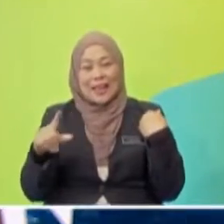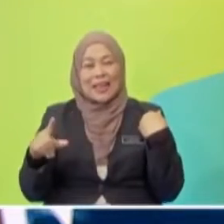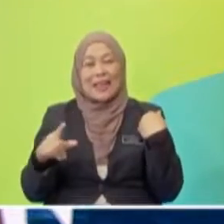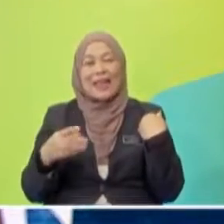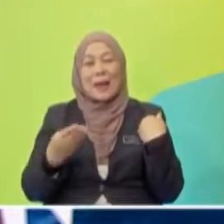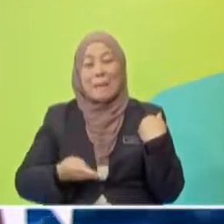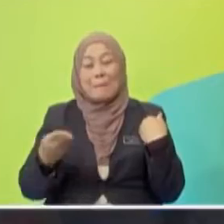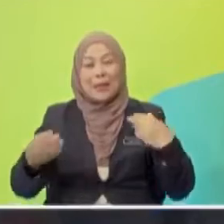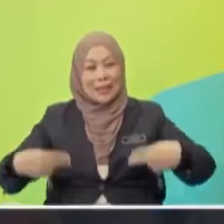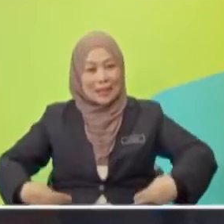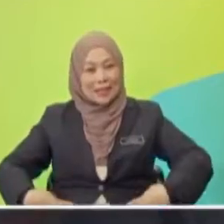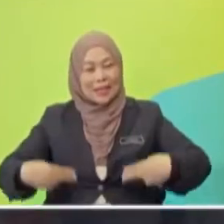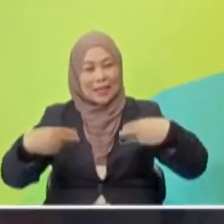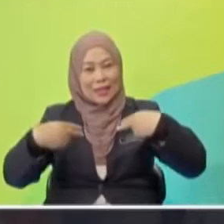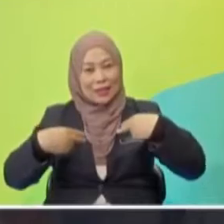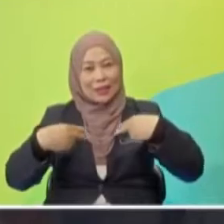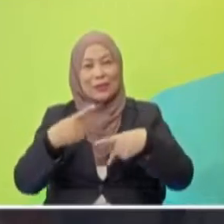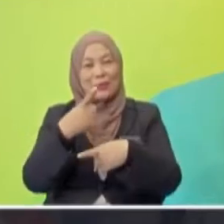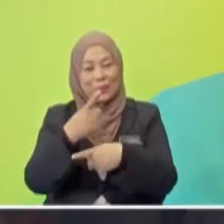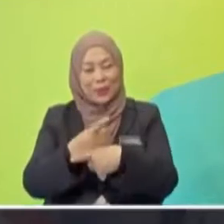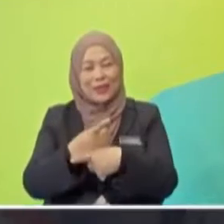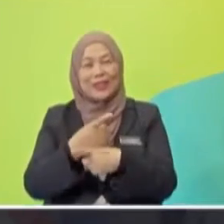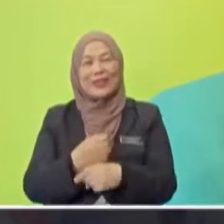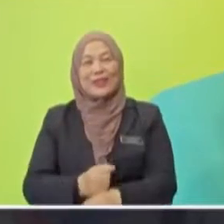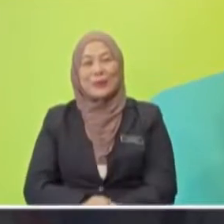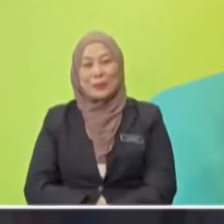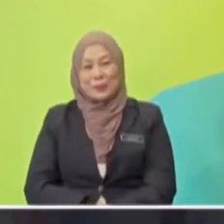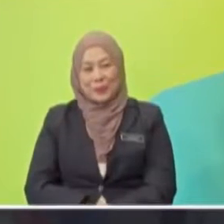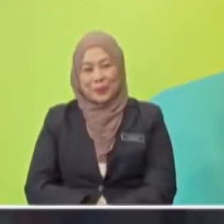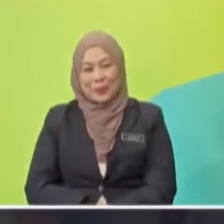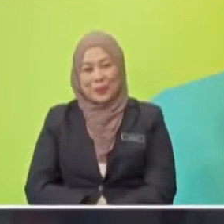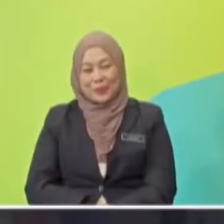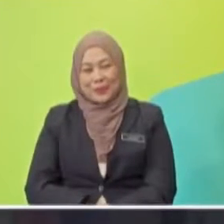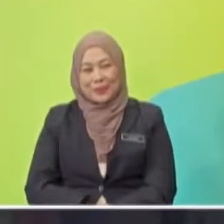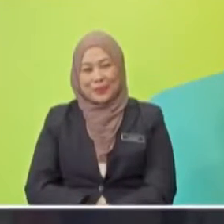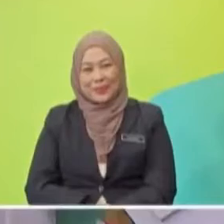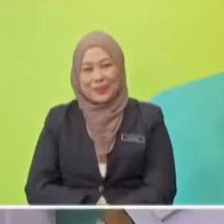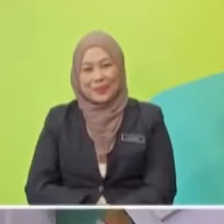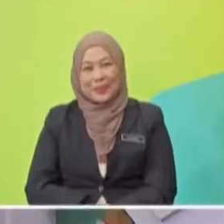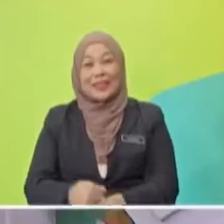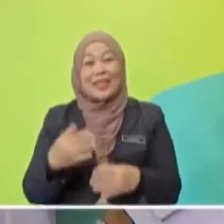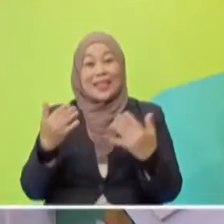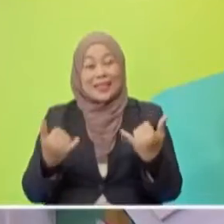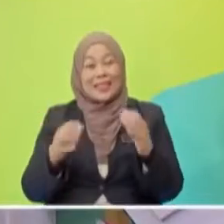oke nah segini 35 Oke gambar bola